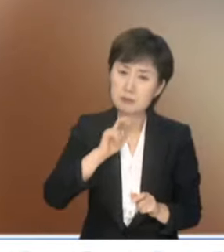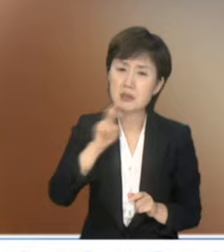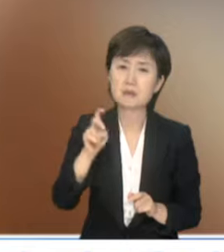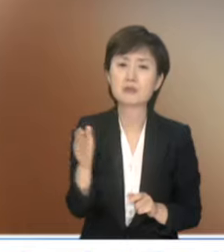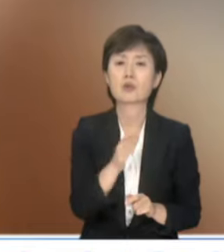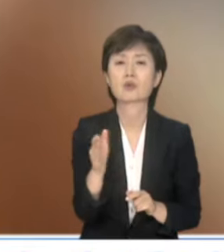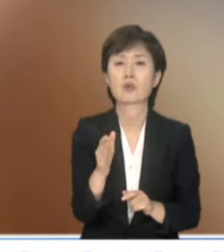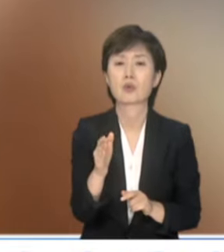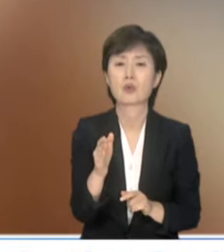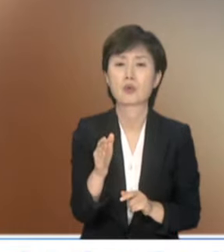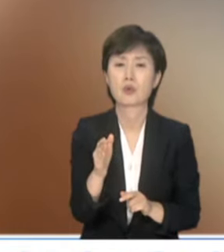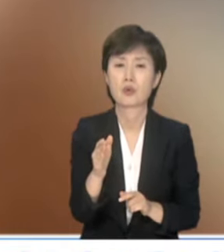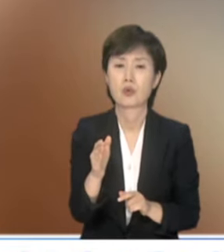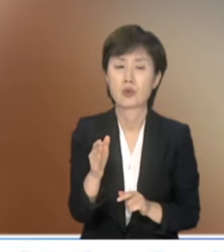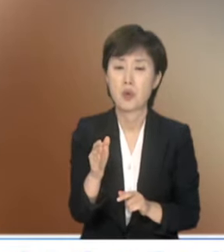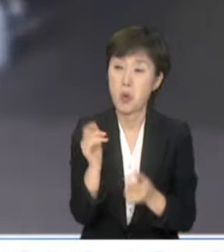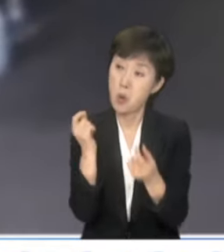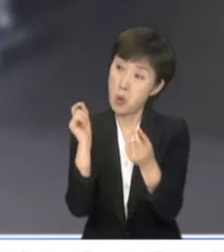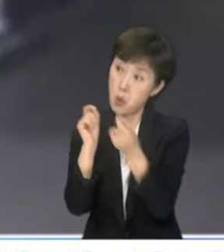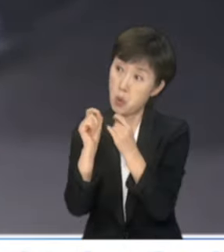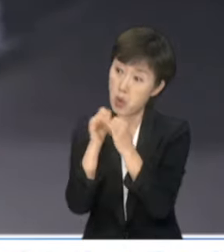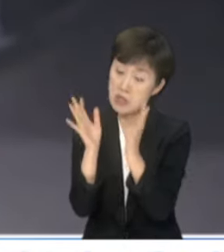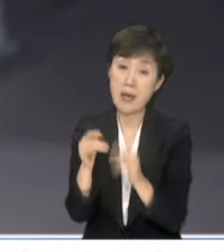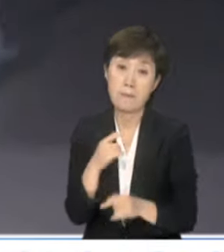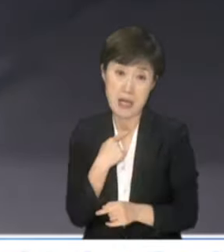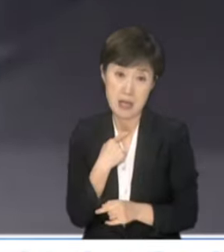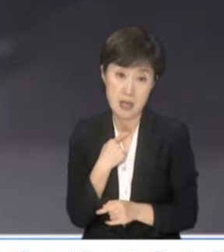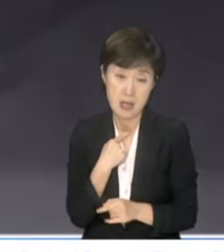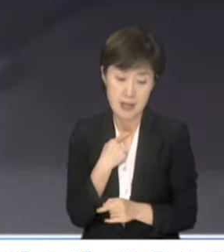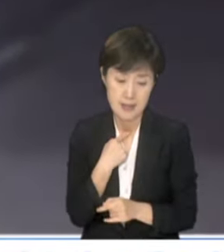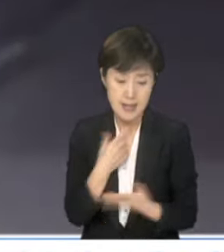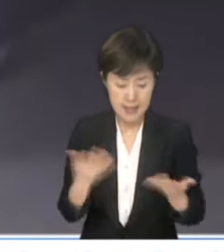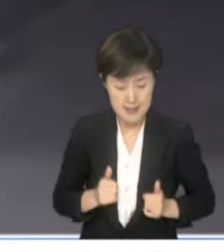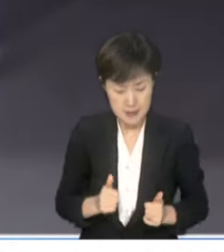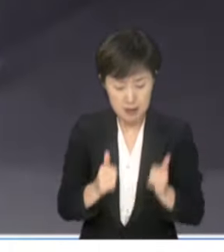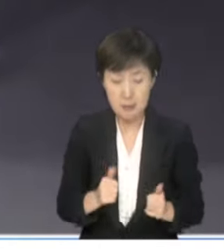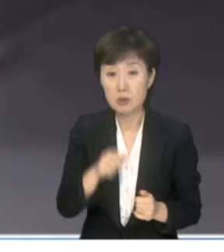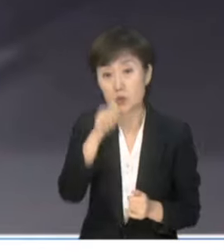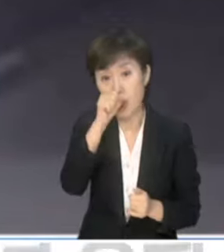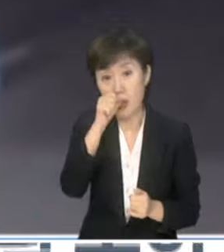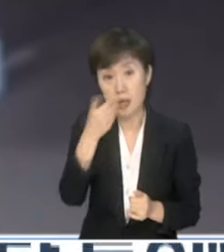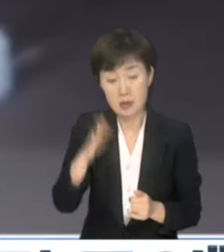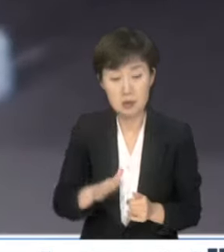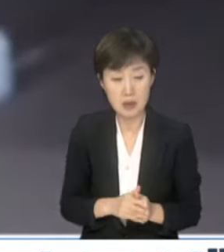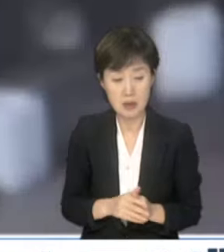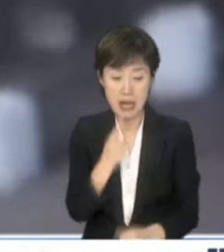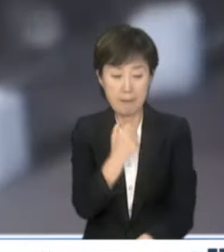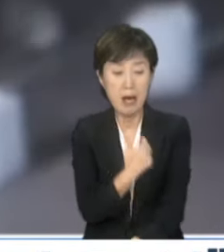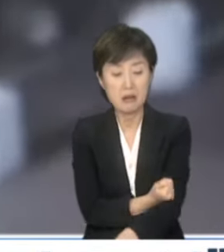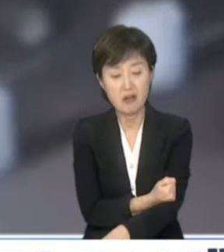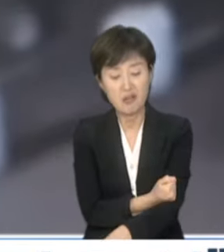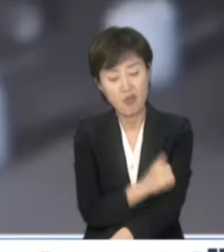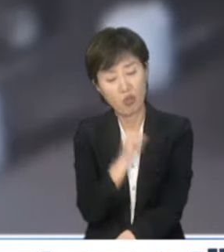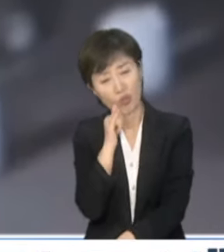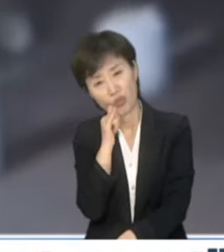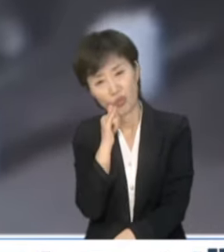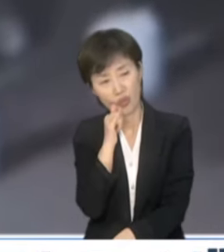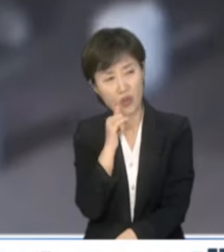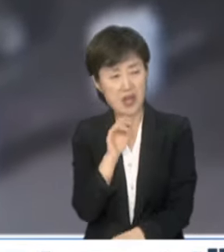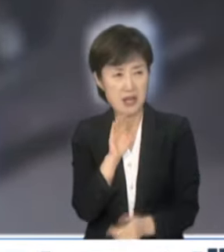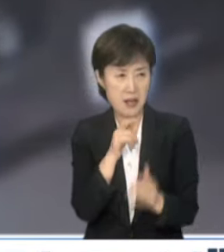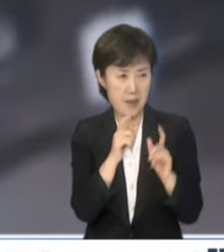초년생이라는 겁니다. 그러니까 20대에 굉장히 열심히 일하고 취업을 준비해야 될 나이에 저렇게 신분증을 들고 마약 밀수를 하겠다.